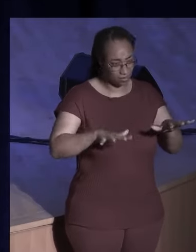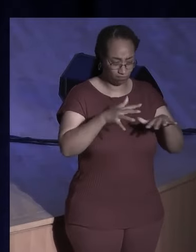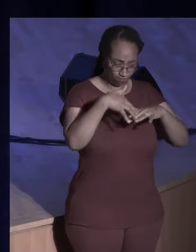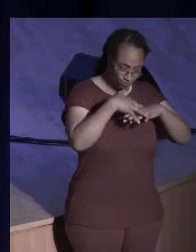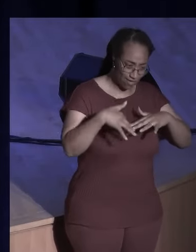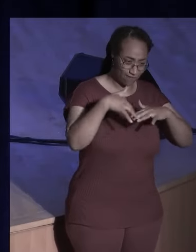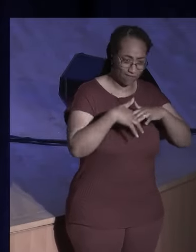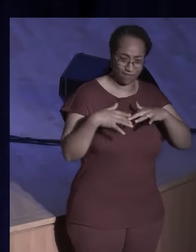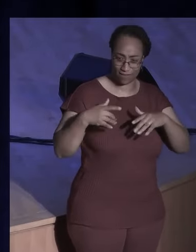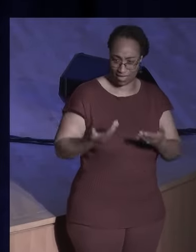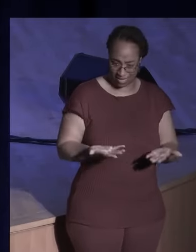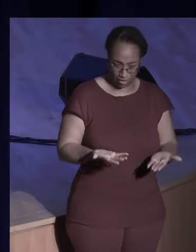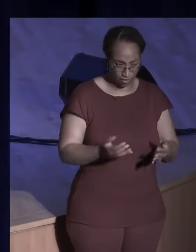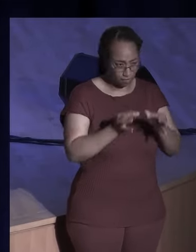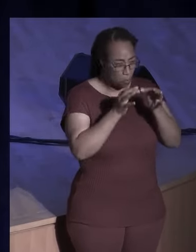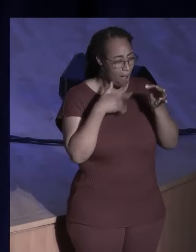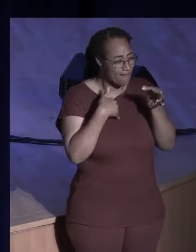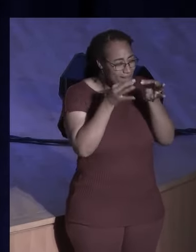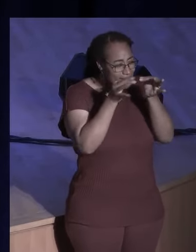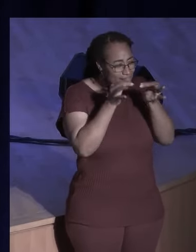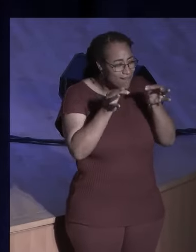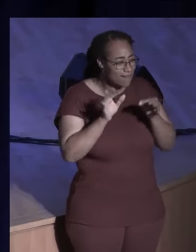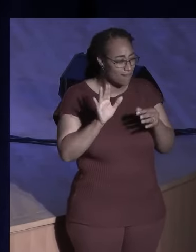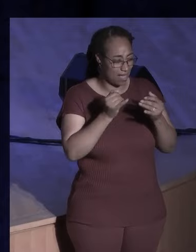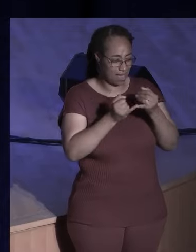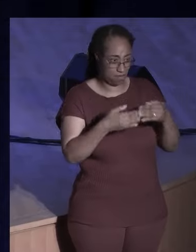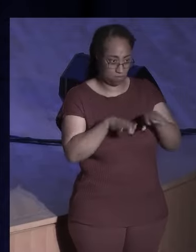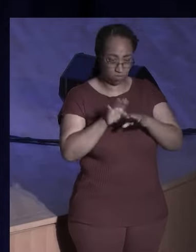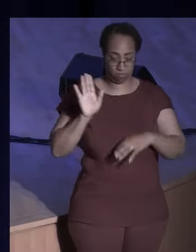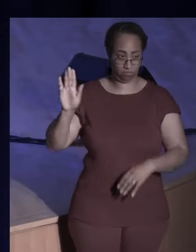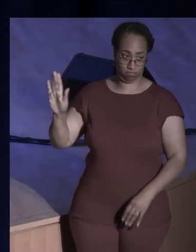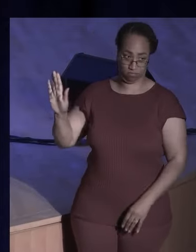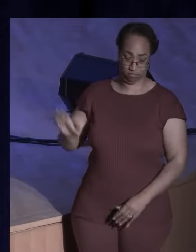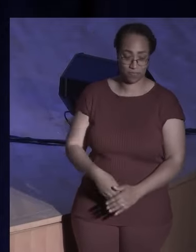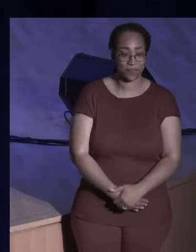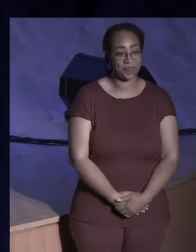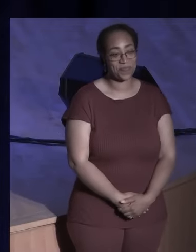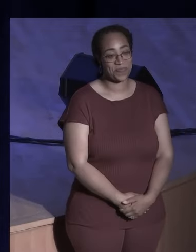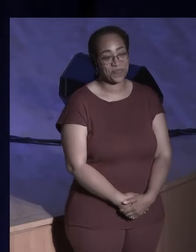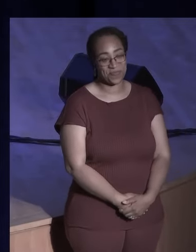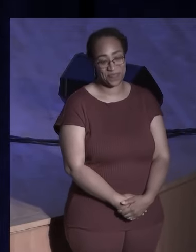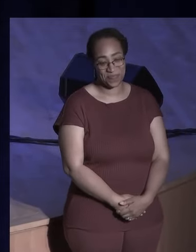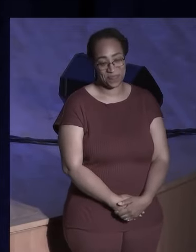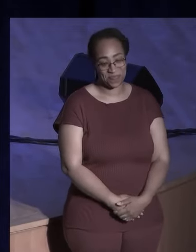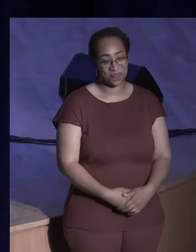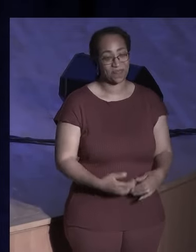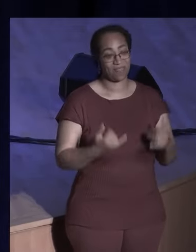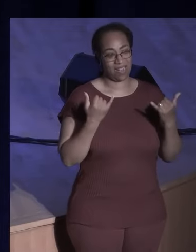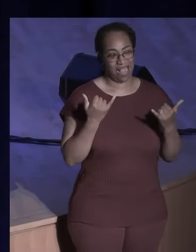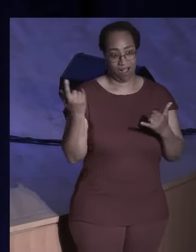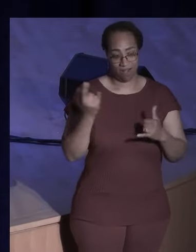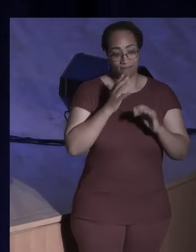kahikihi a I kahikihi, mai ka ho'oku I a kahala vai, mai o a o o nā Amelika a me ka pai aina o